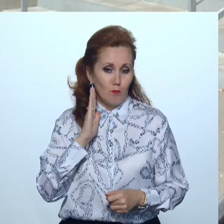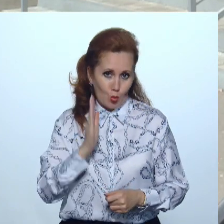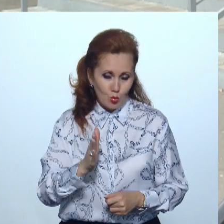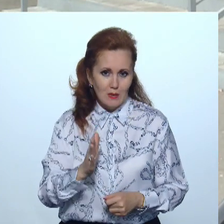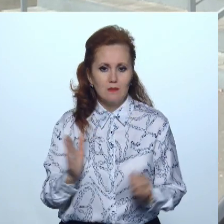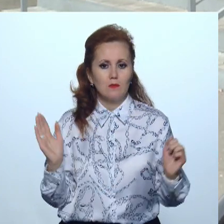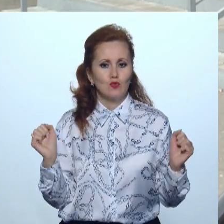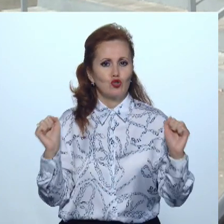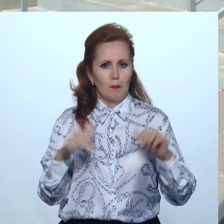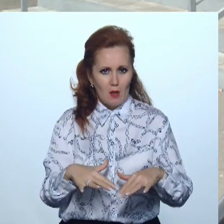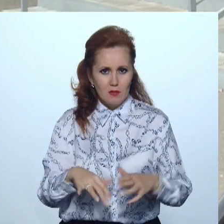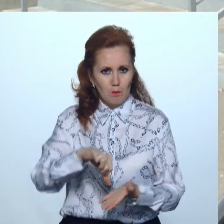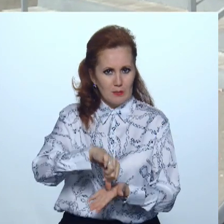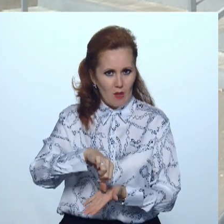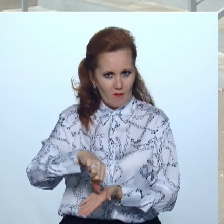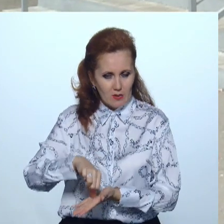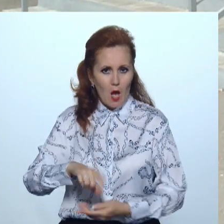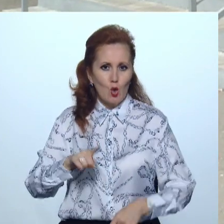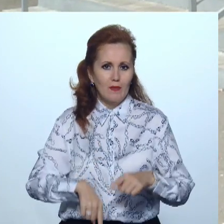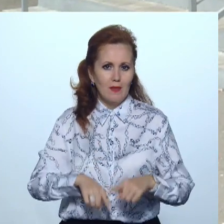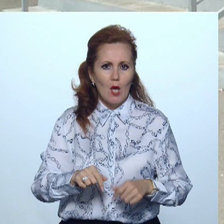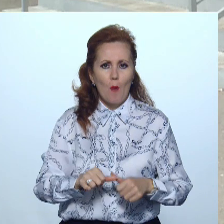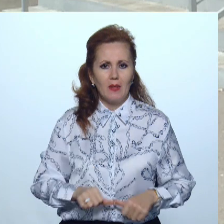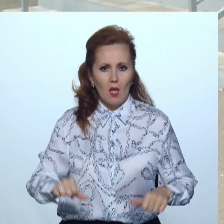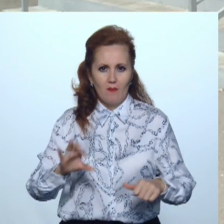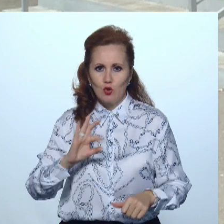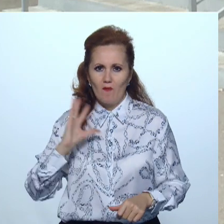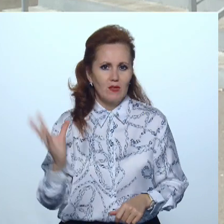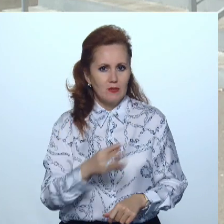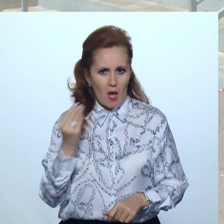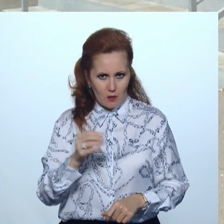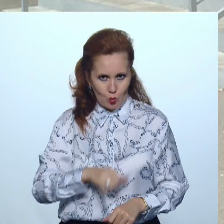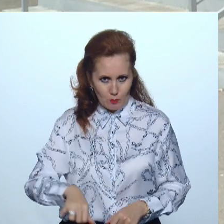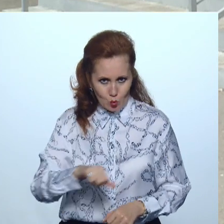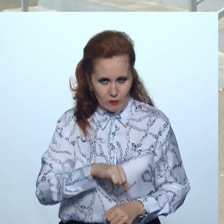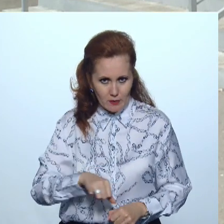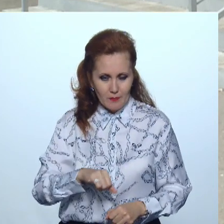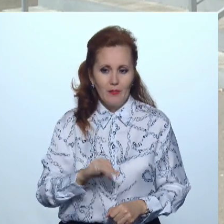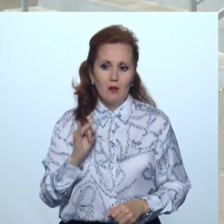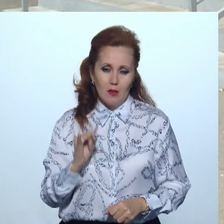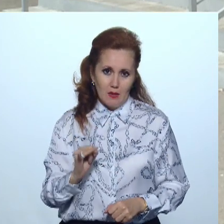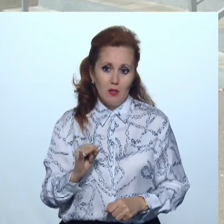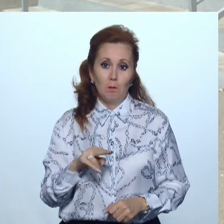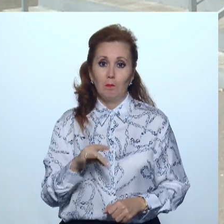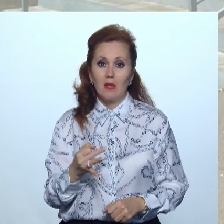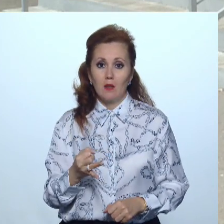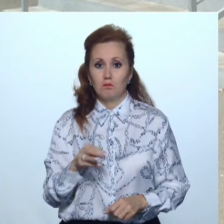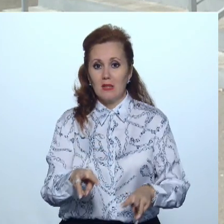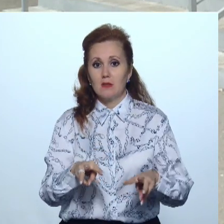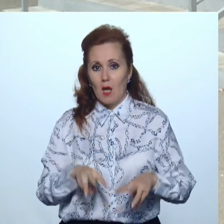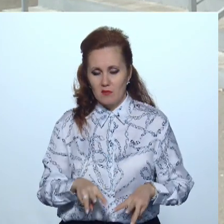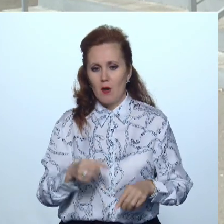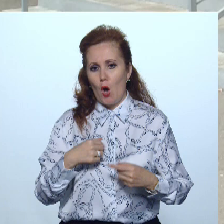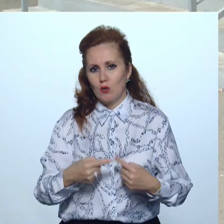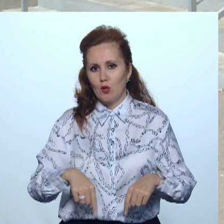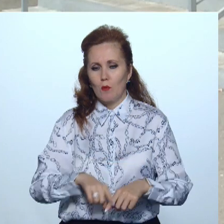будут собираться представители родительских комитетов со всей республики, и при министерстве мы организуем